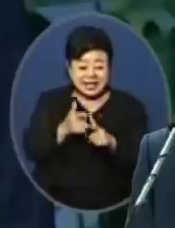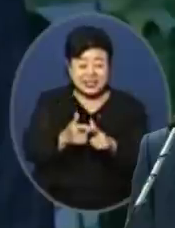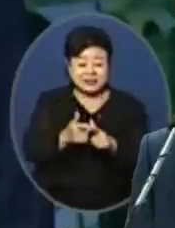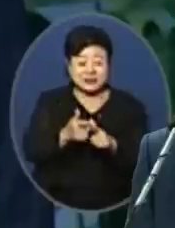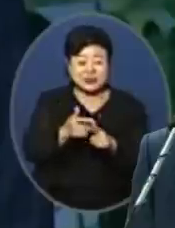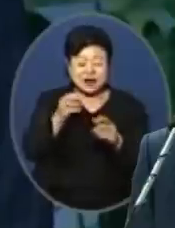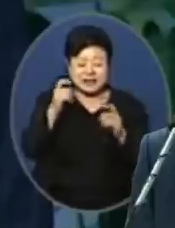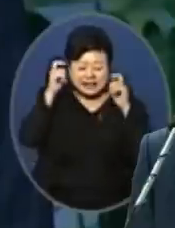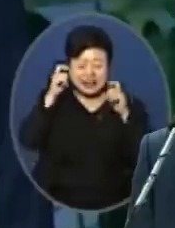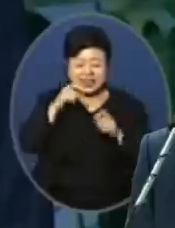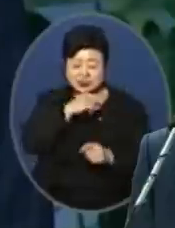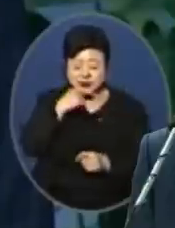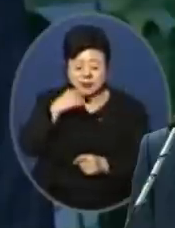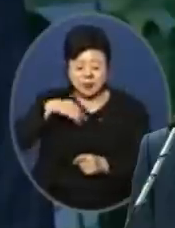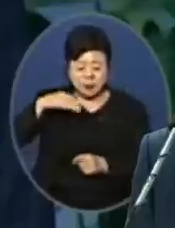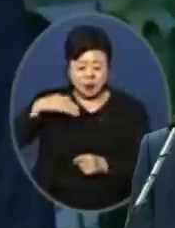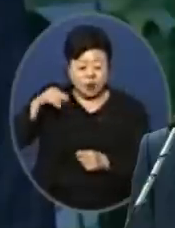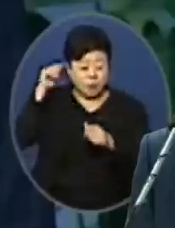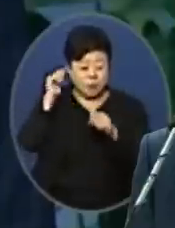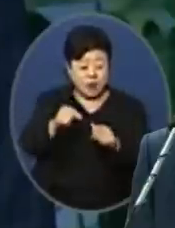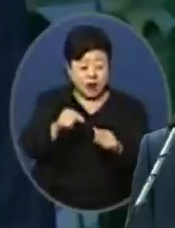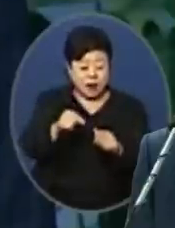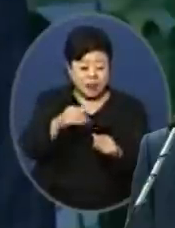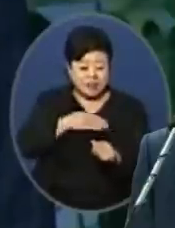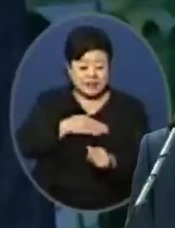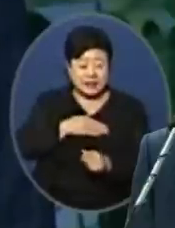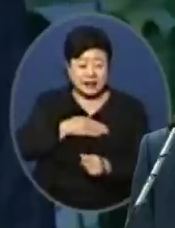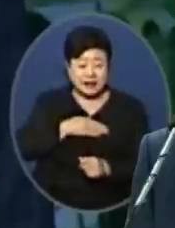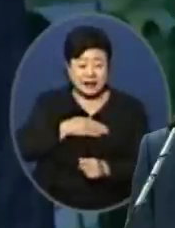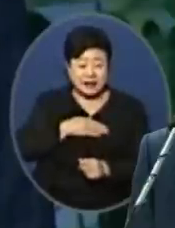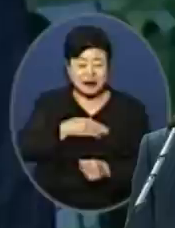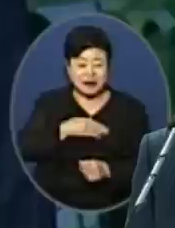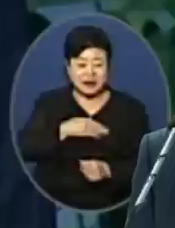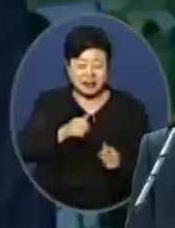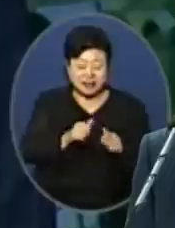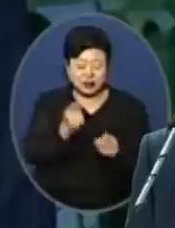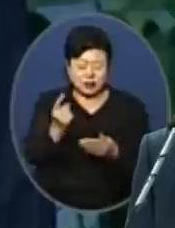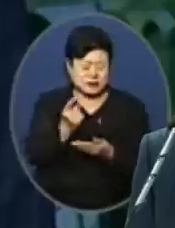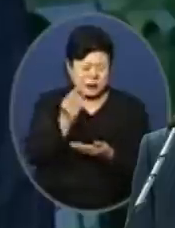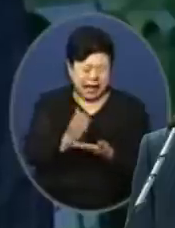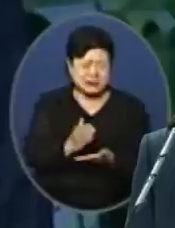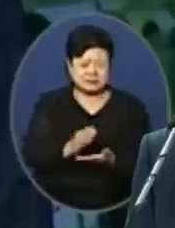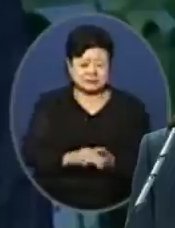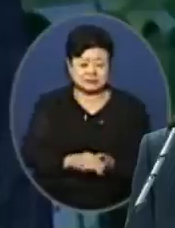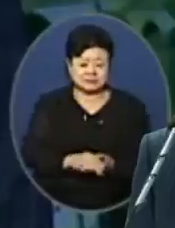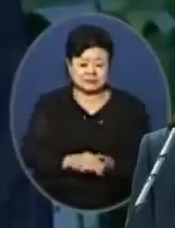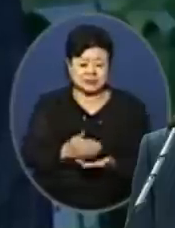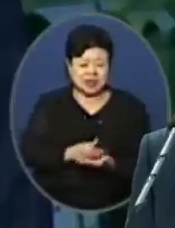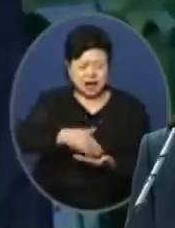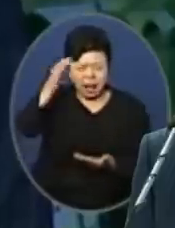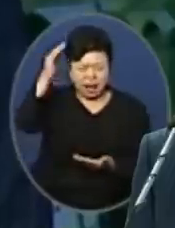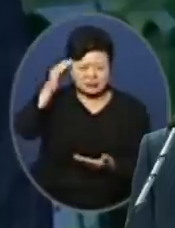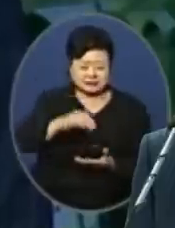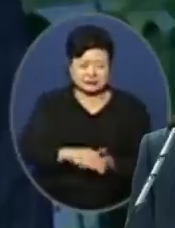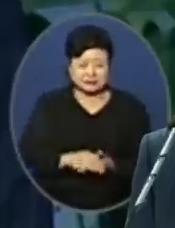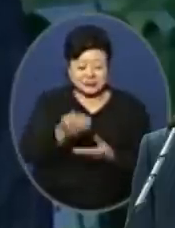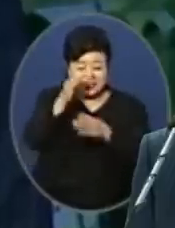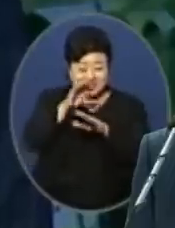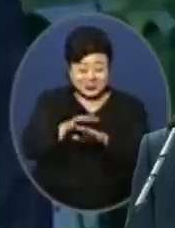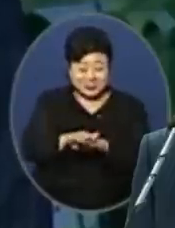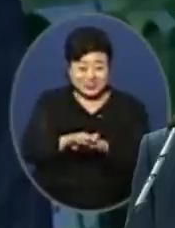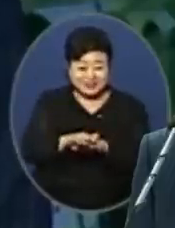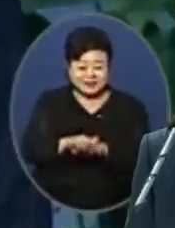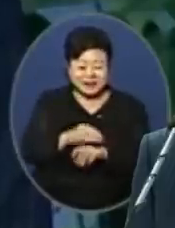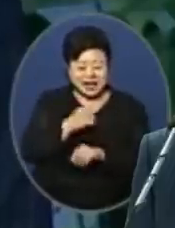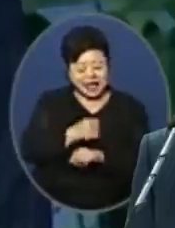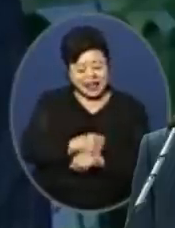예수님의 어린 양 예수 그리스도의 보혈로 명하노니 나를 지나가지 내 곁에 오지 마라. 그러면서 우리 성도들이 이거 할까?